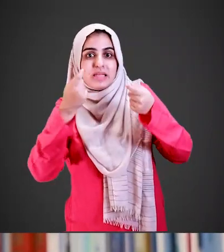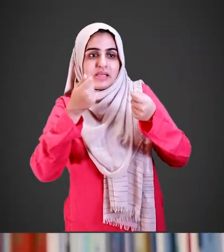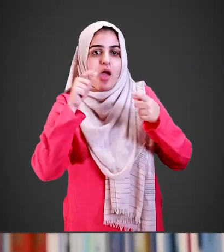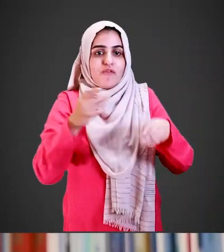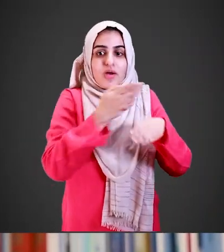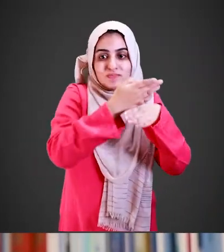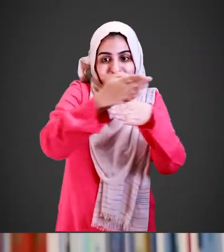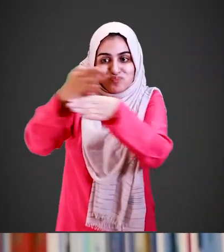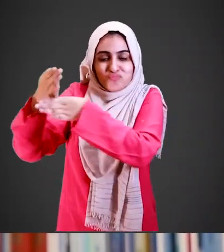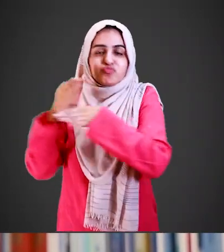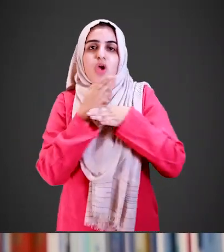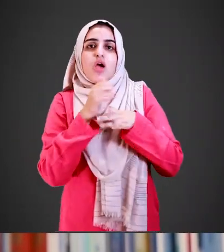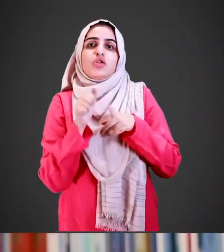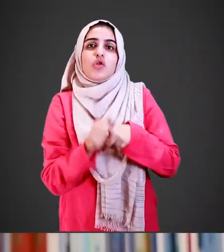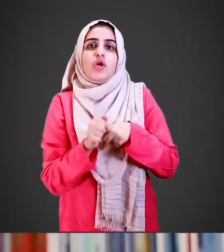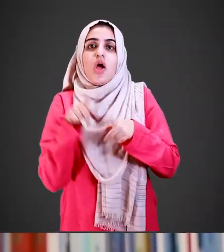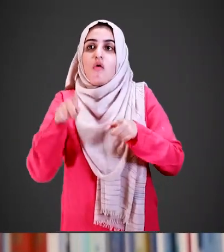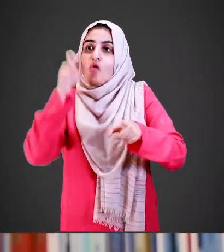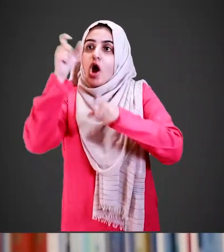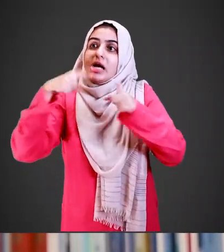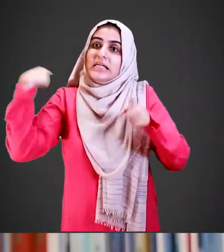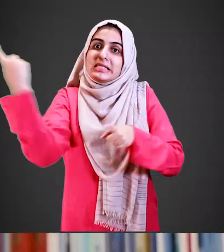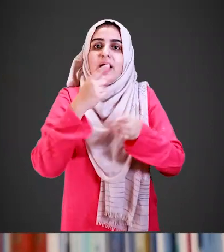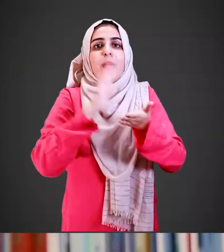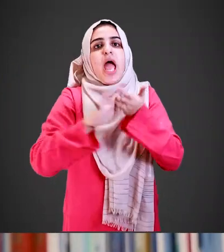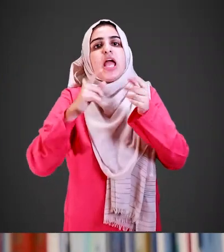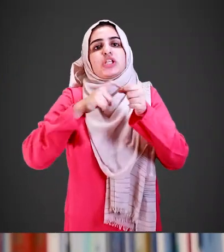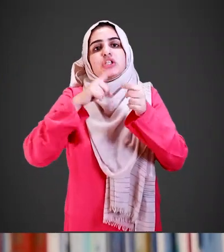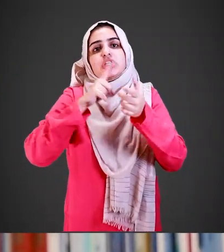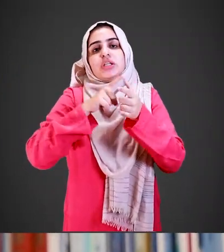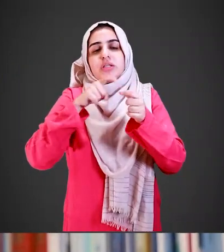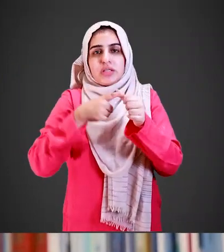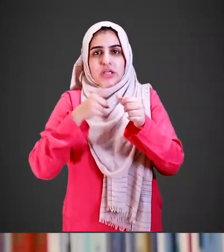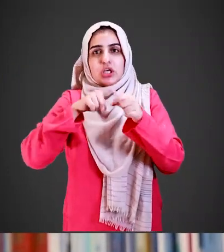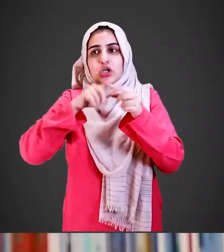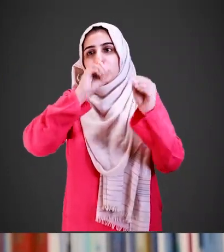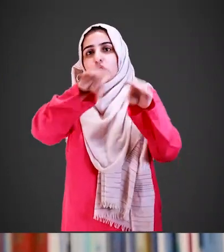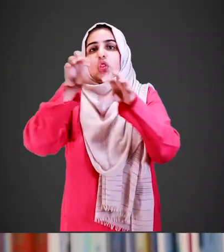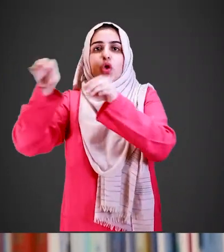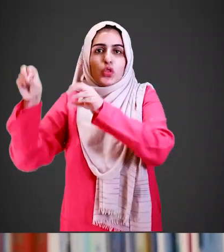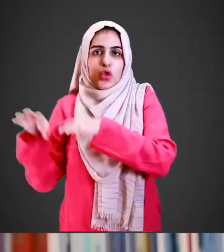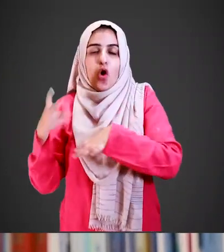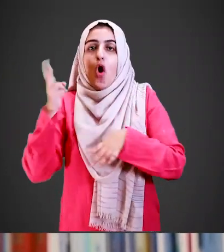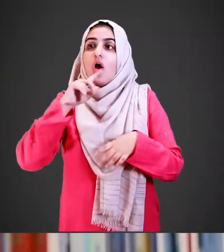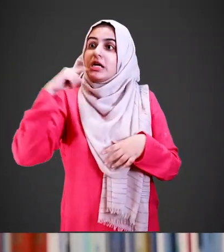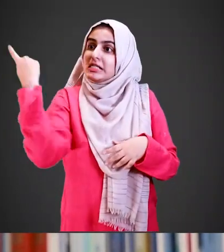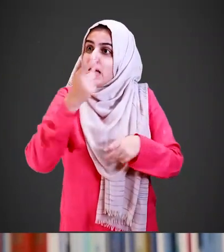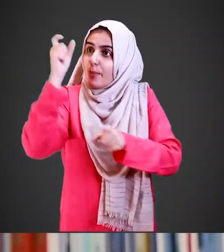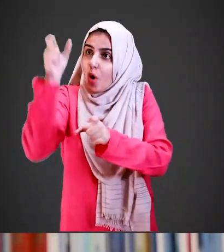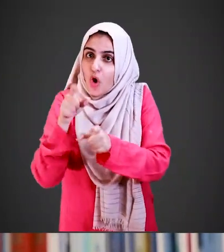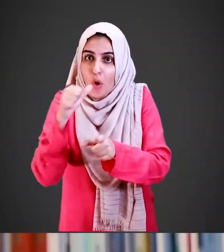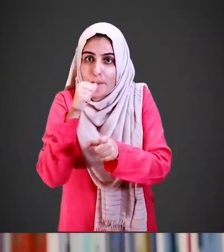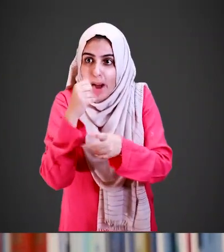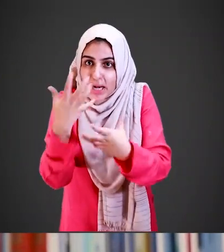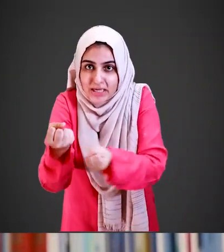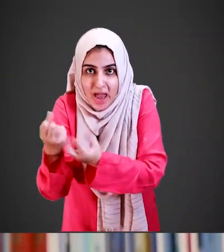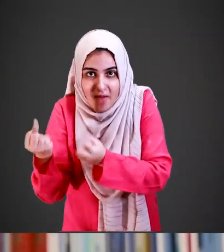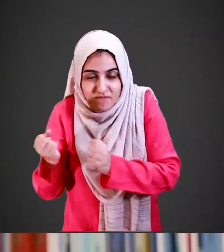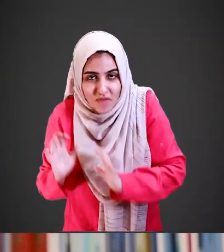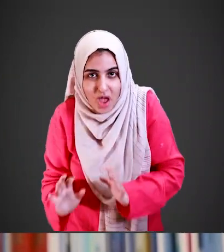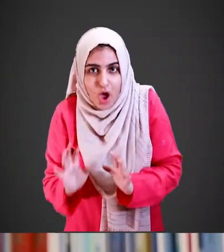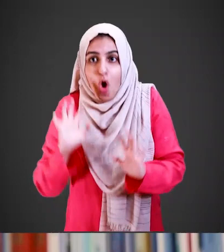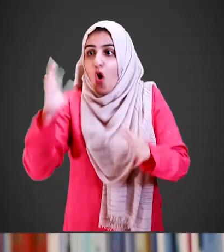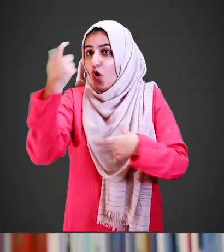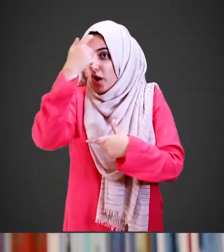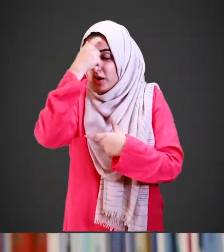اوپر بیسیکلی کام ہو رہا ہوتا ہے تاکہ سب لوگوں کے حقوق کا خیال رکھا جائے، یہاں تک کہ ہر گھر کو پانی مل رہا ہے، ان کو کوئی تنگی